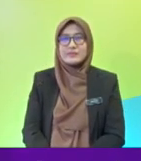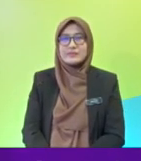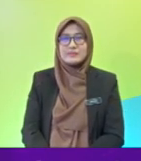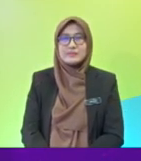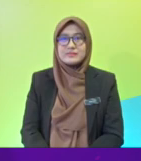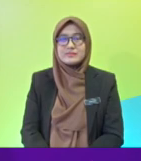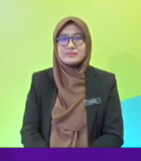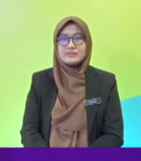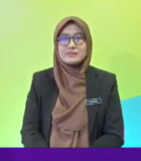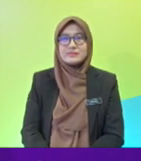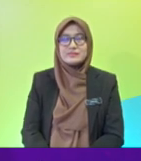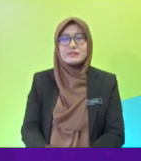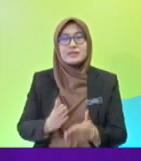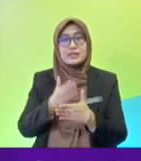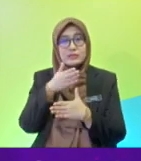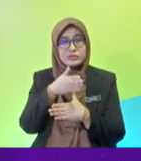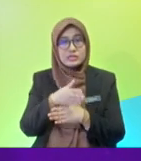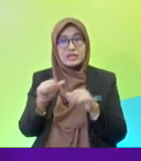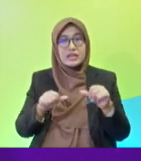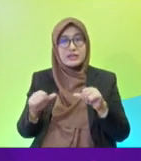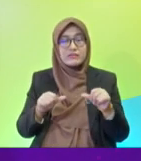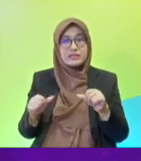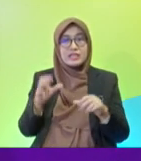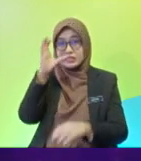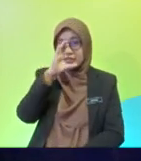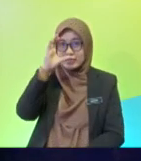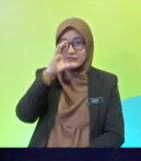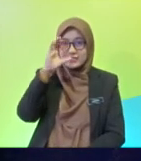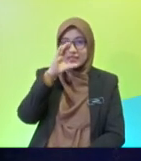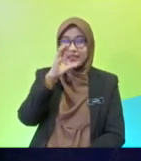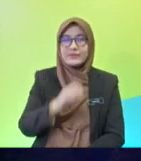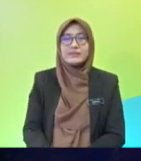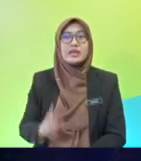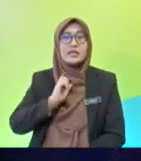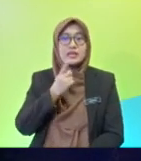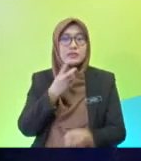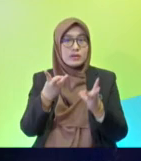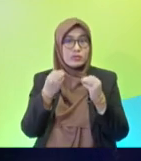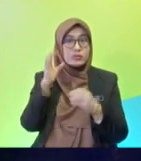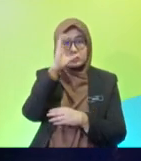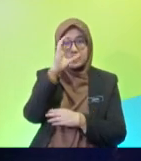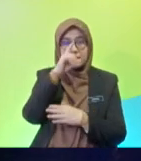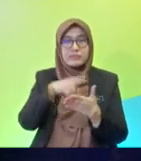dengan activity cari-cari tadi ah gitu nak cari apa